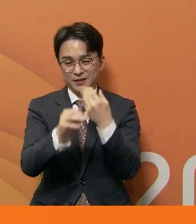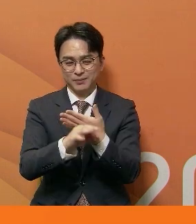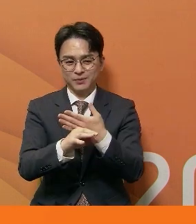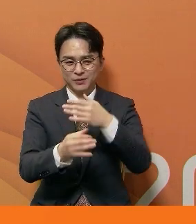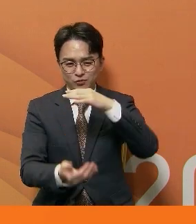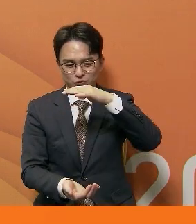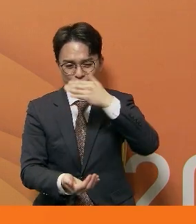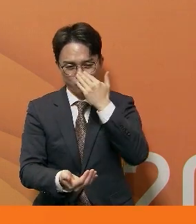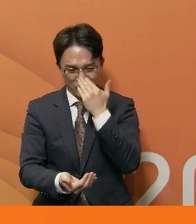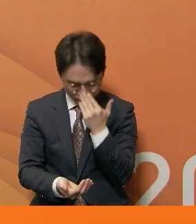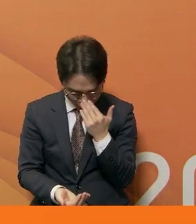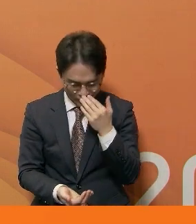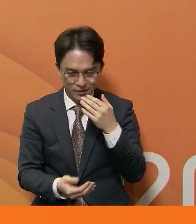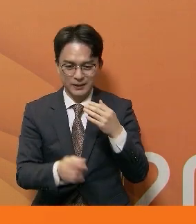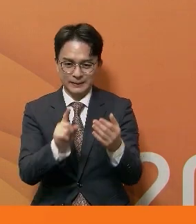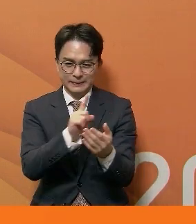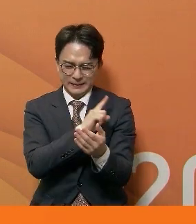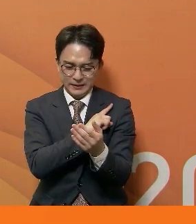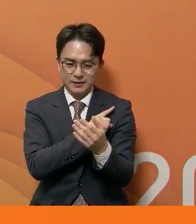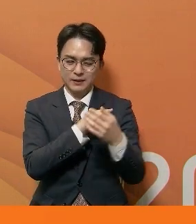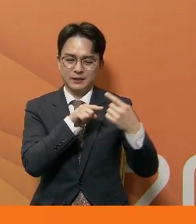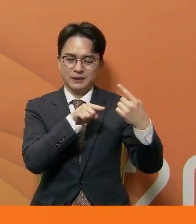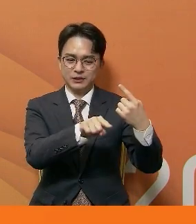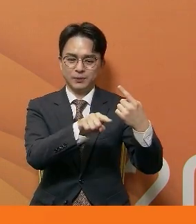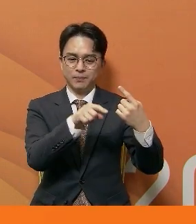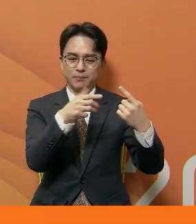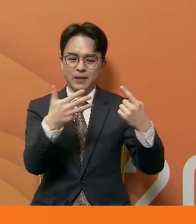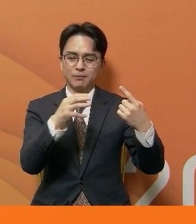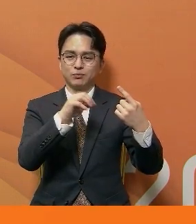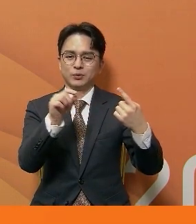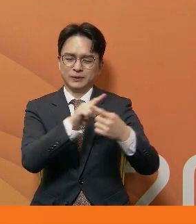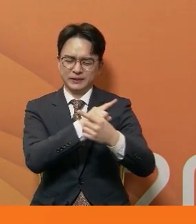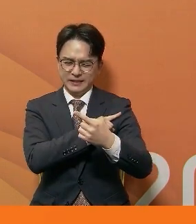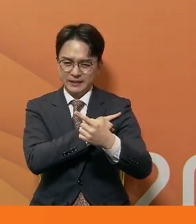1.8%까지 저금리로 이용을 하실 수 있는 상품입니다